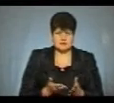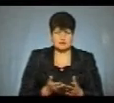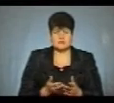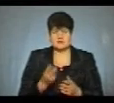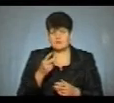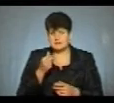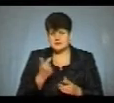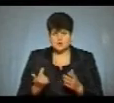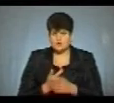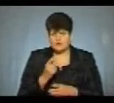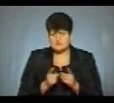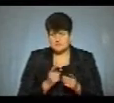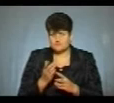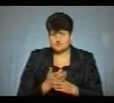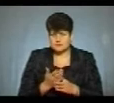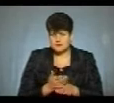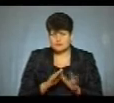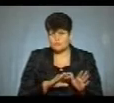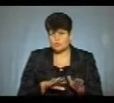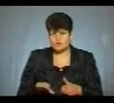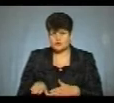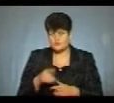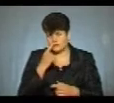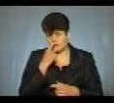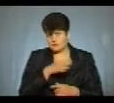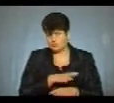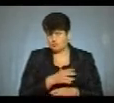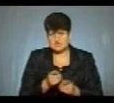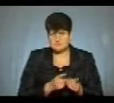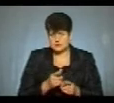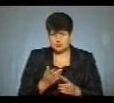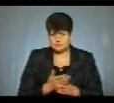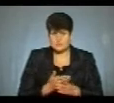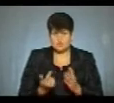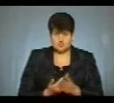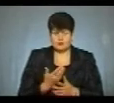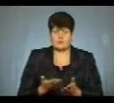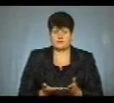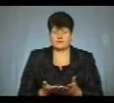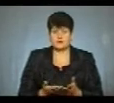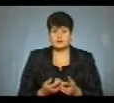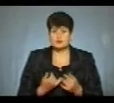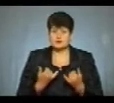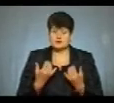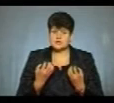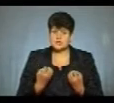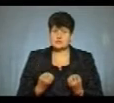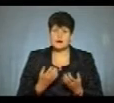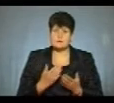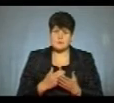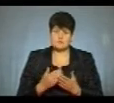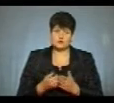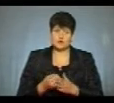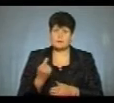два місяці знову зміни до субсидій, пройшов, от недавно була зміна до субсидій, знову зміна до субсидій. Тобто ми маємо ще до